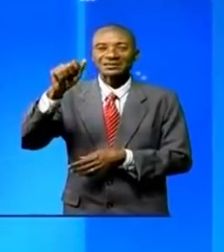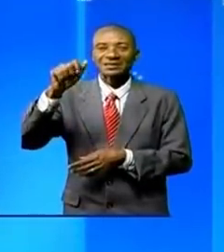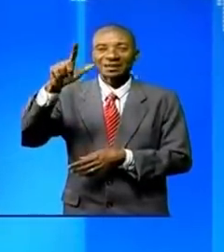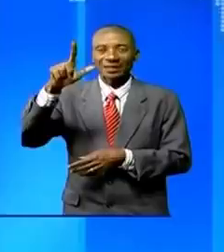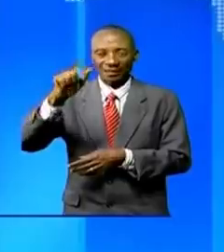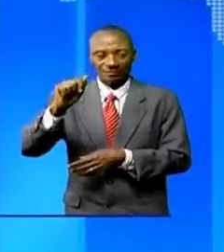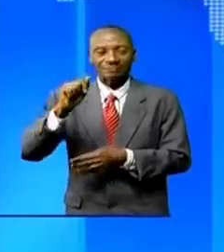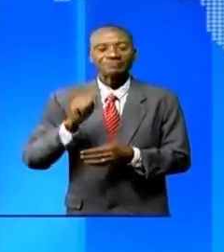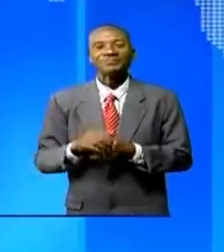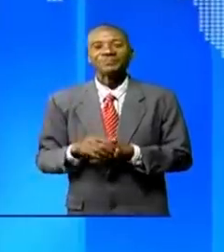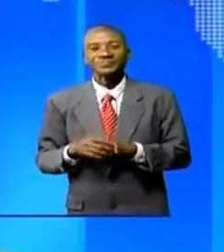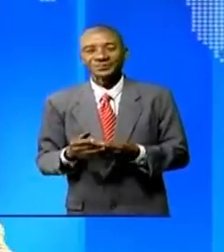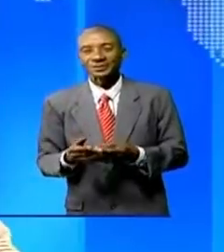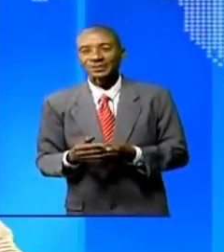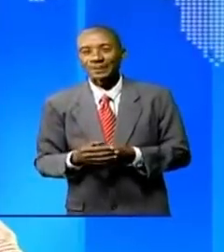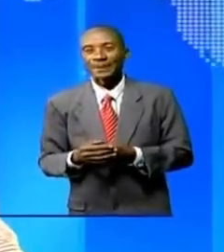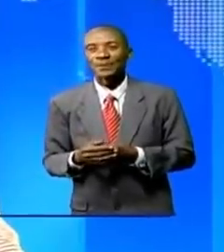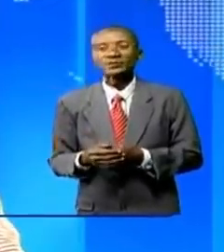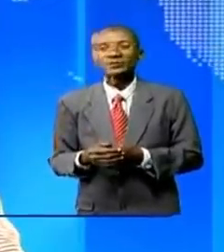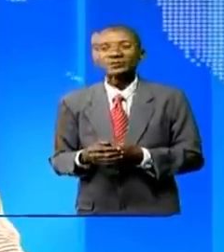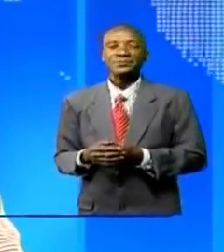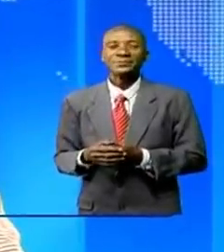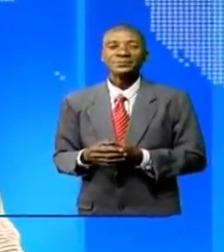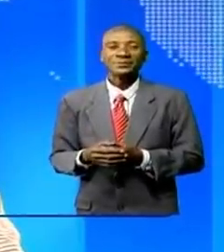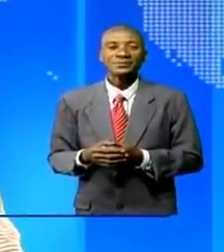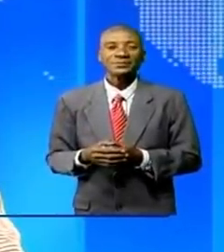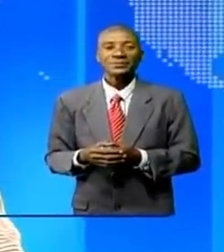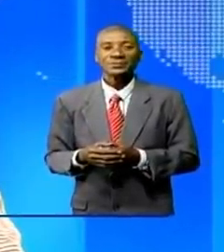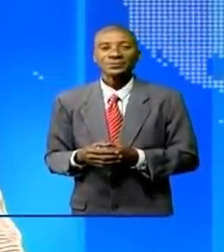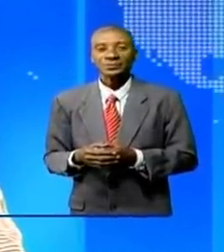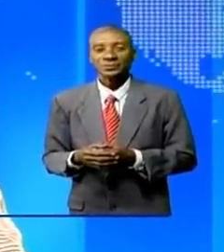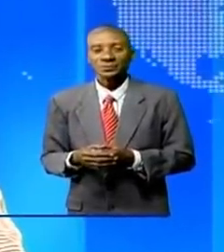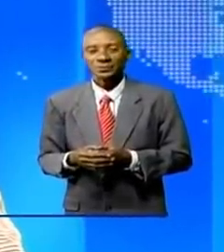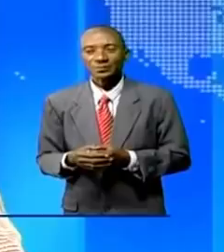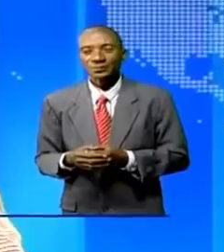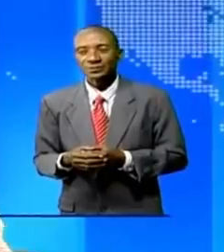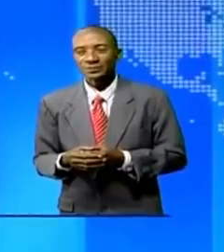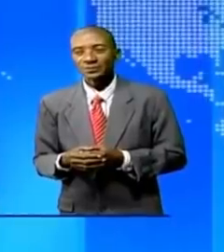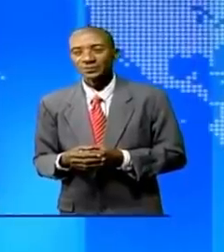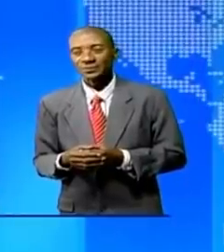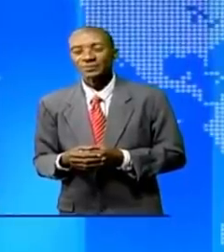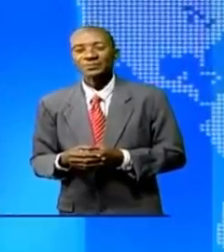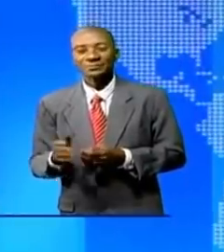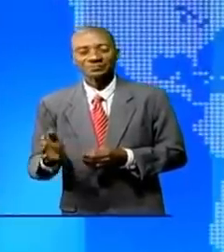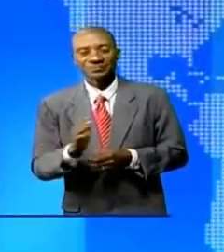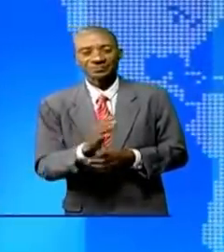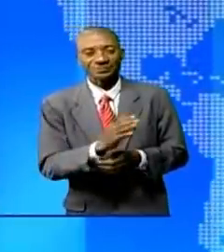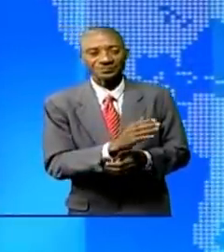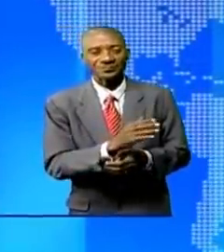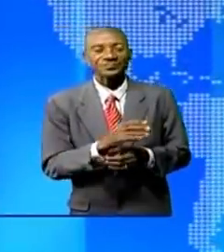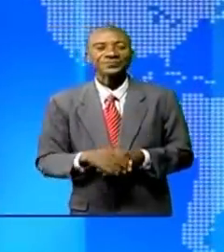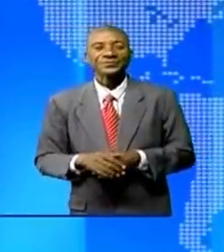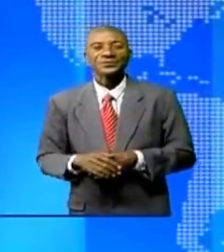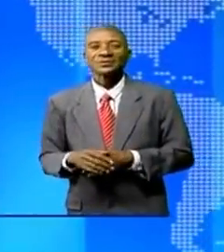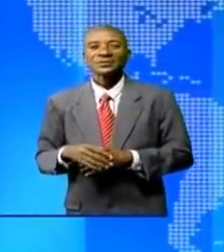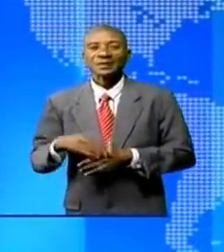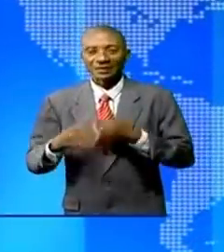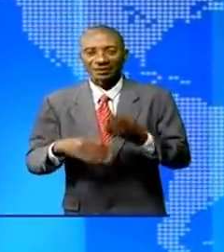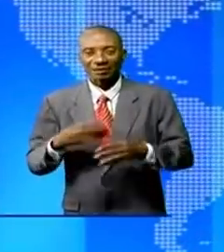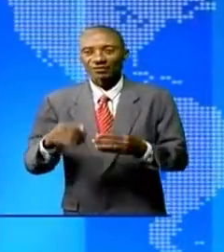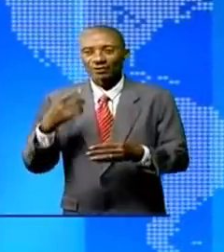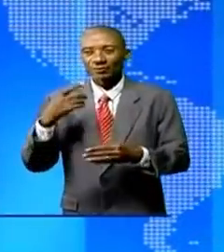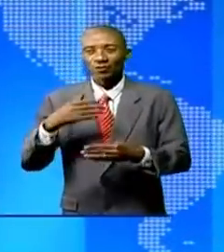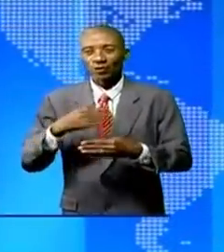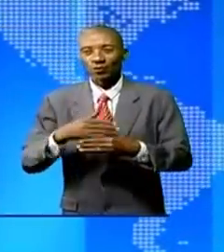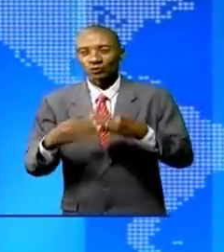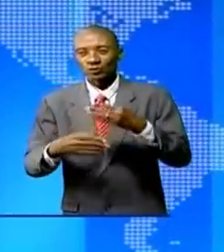la situation sur le terrain. Je disais donc, financé par l'entreprise Tenke Fungurume, les travaux de construction et